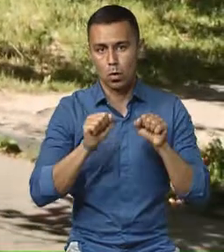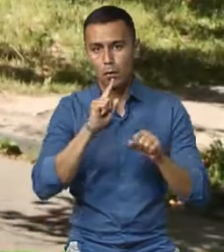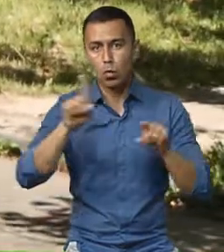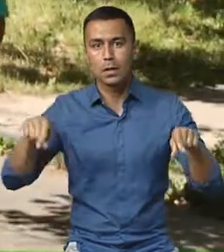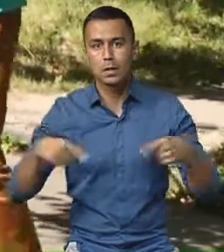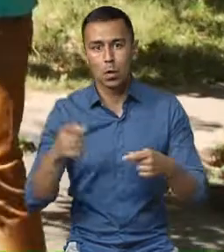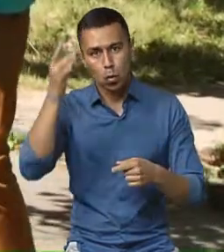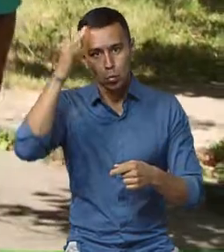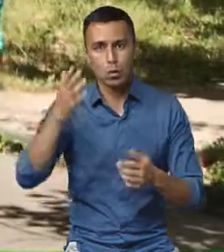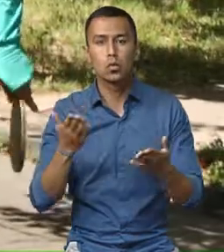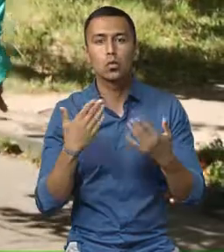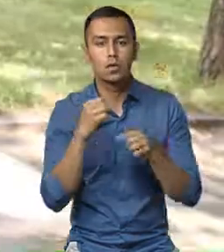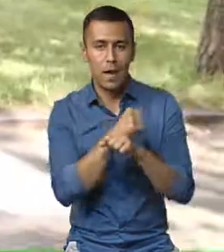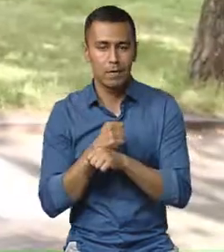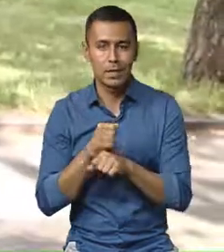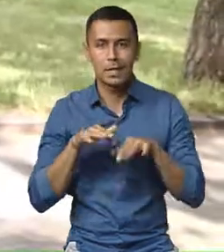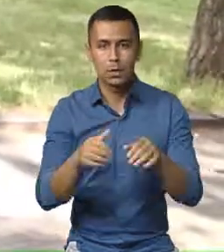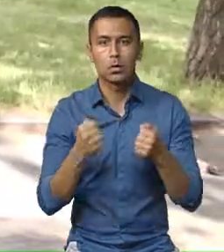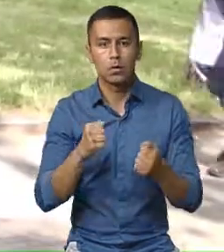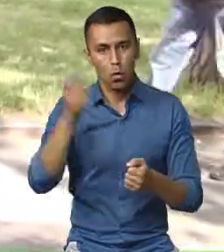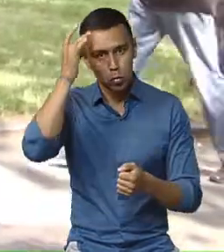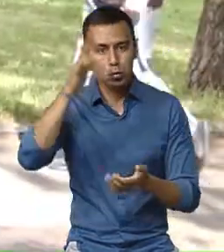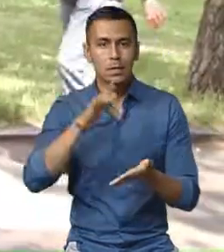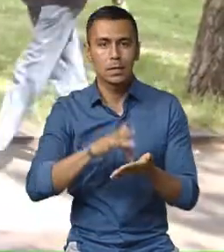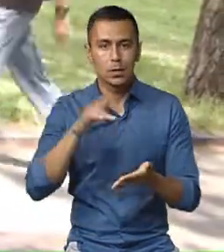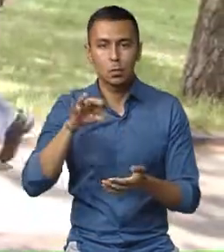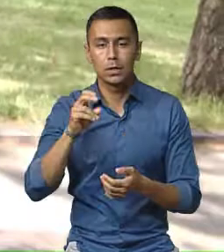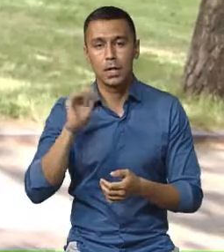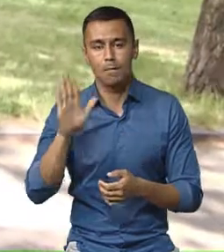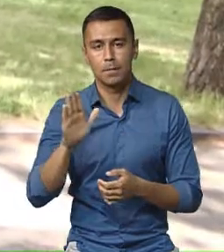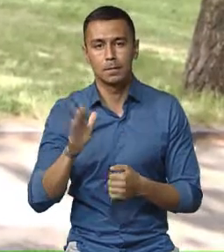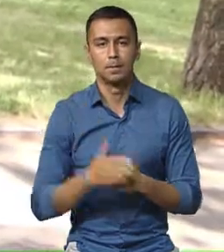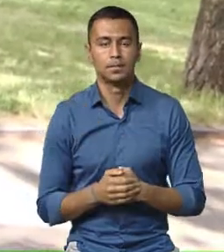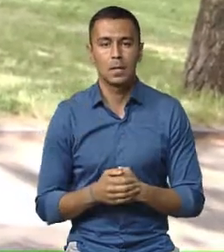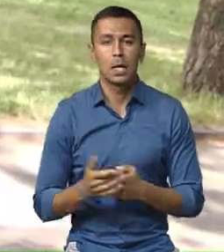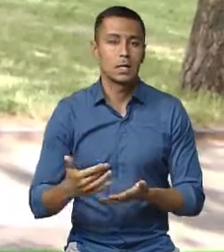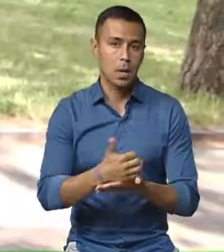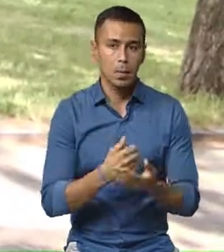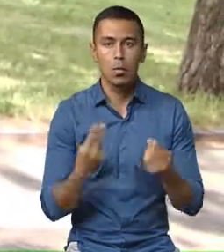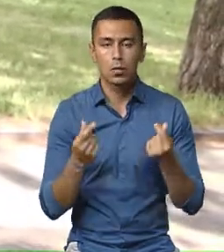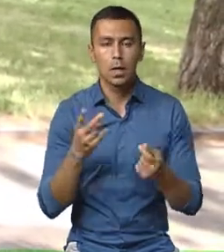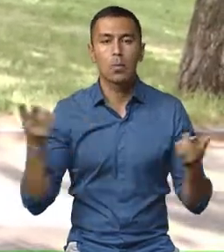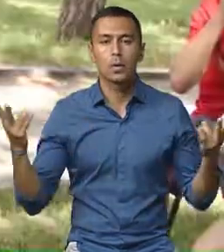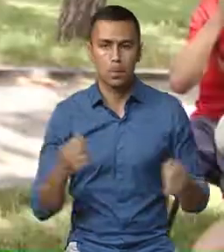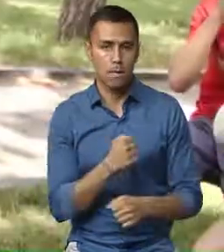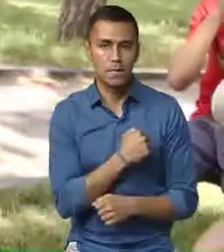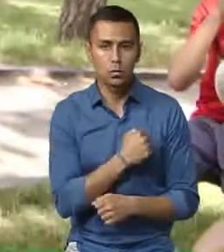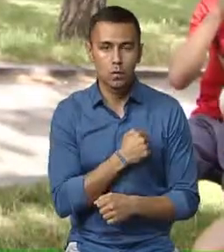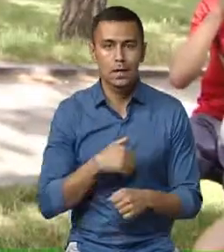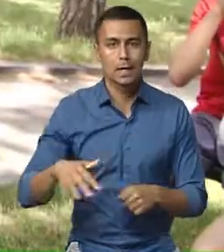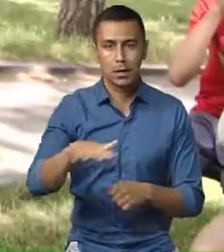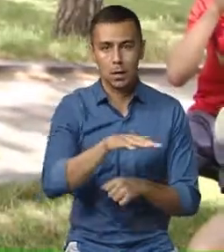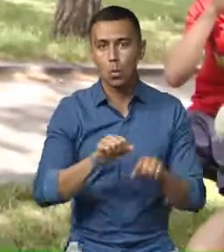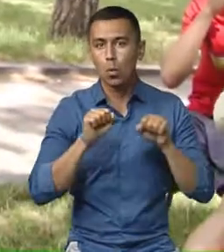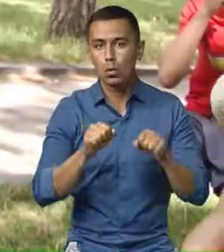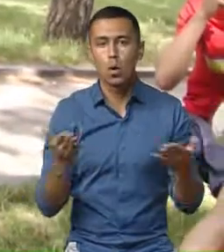організаторка культурно-дозвіллявої діяльності спортивно-культурного центру «Плоскерів» Ольга Шевцова. Збираємо кошти на потреби військових, територіальна